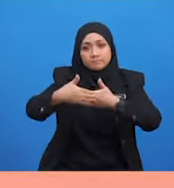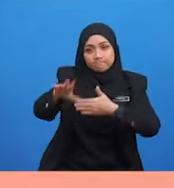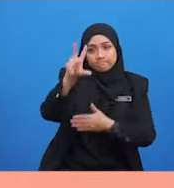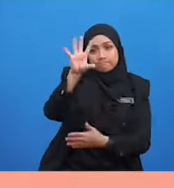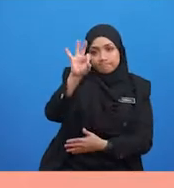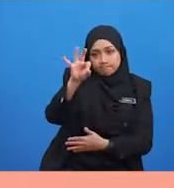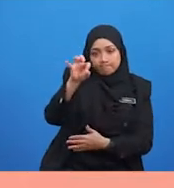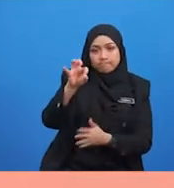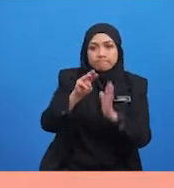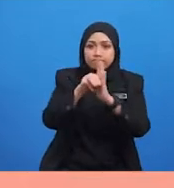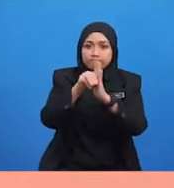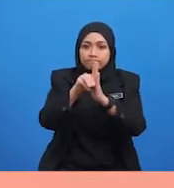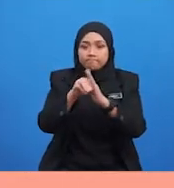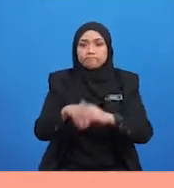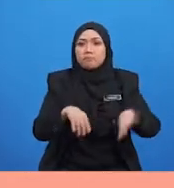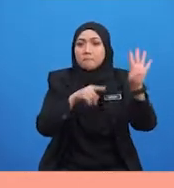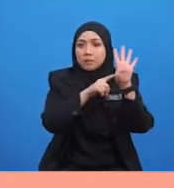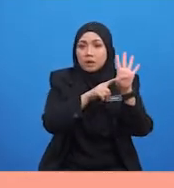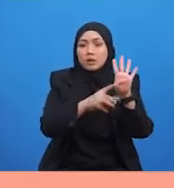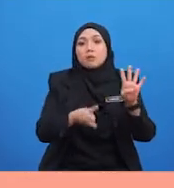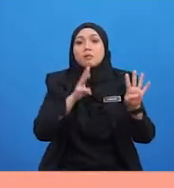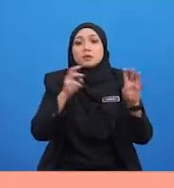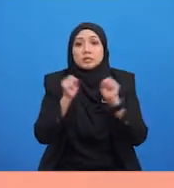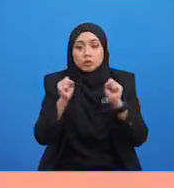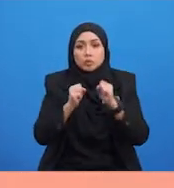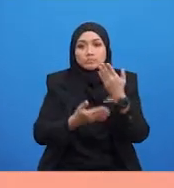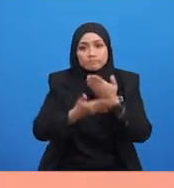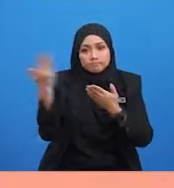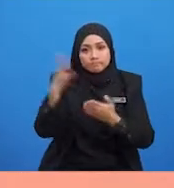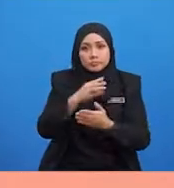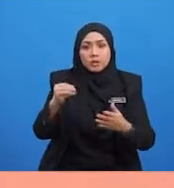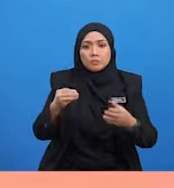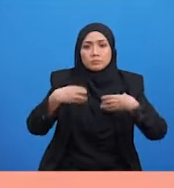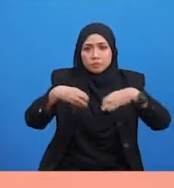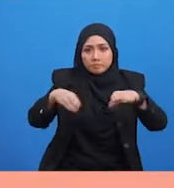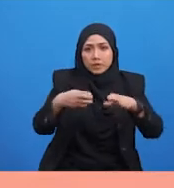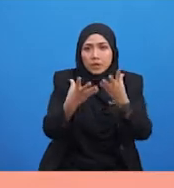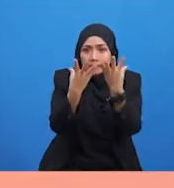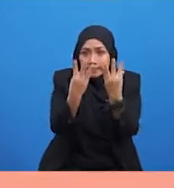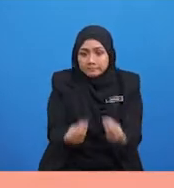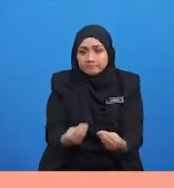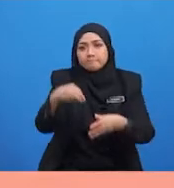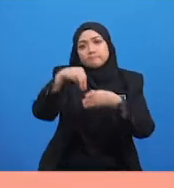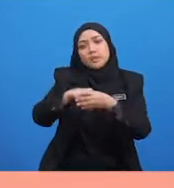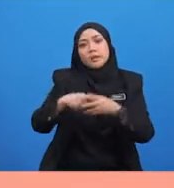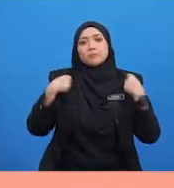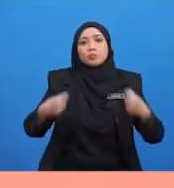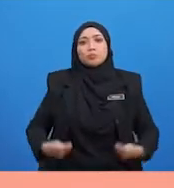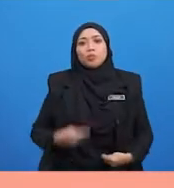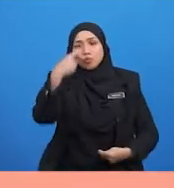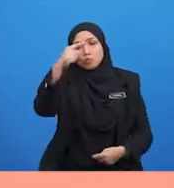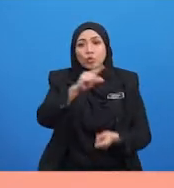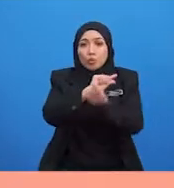iaitu potasium dan sodium, amat digalakkan bagi aktiviti yang panjang